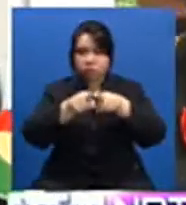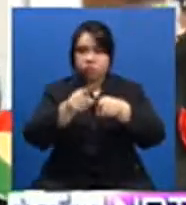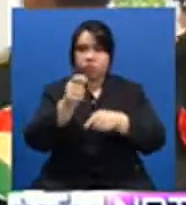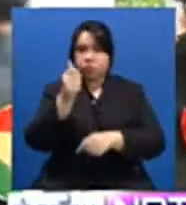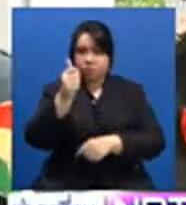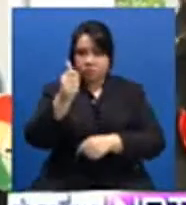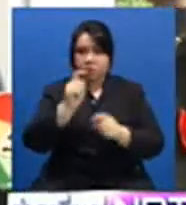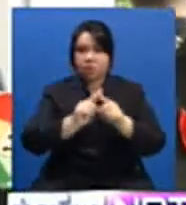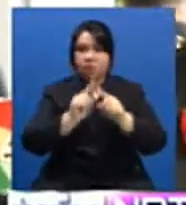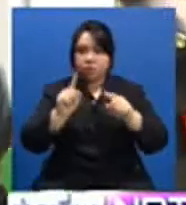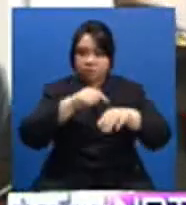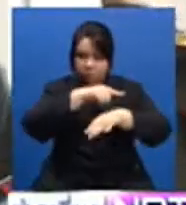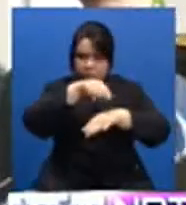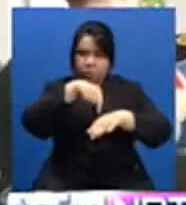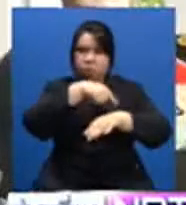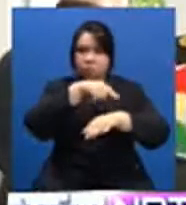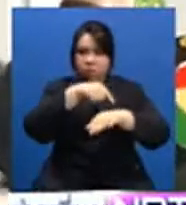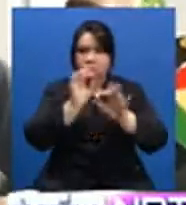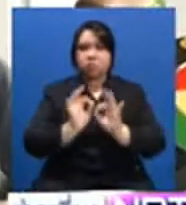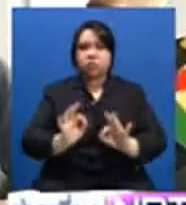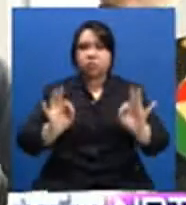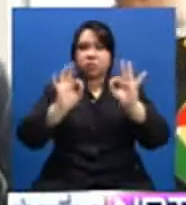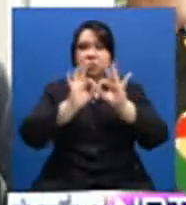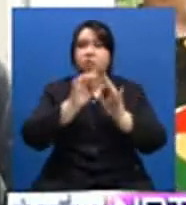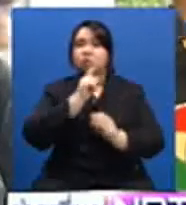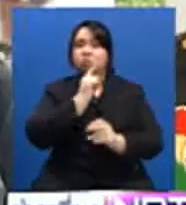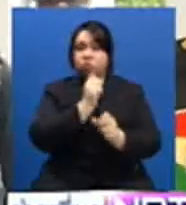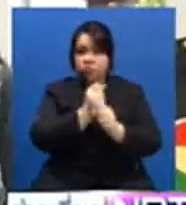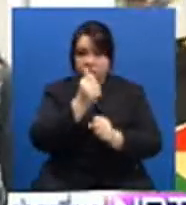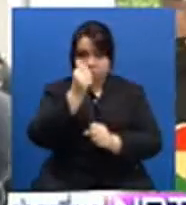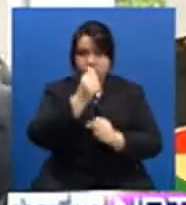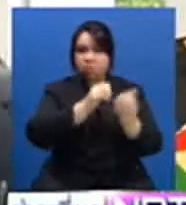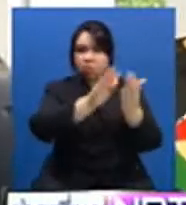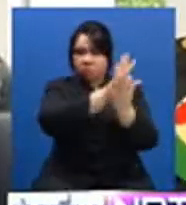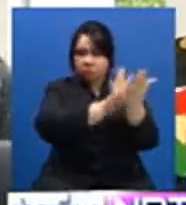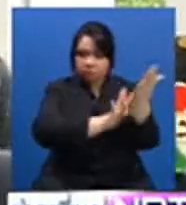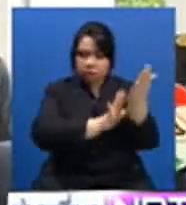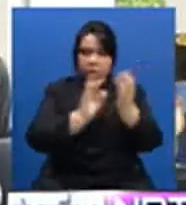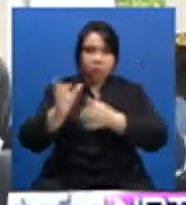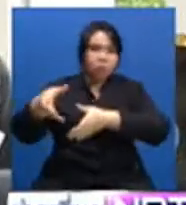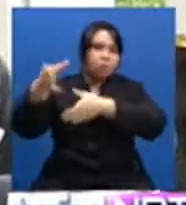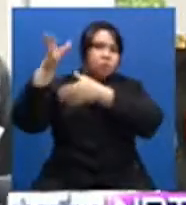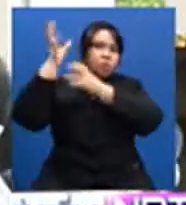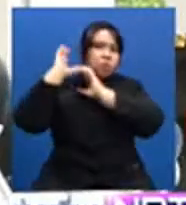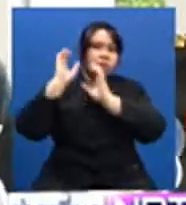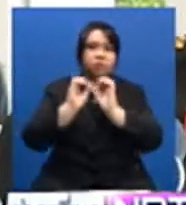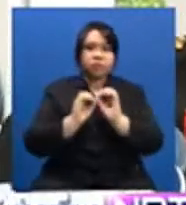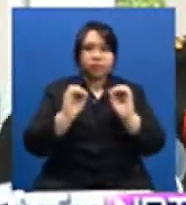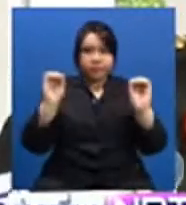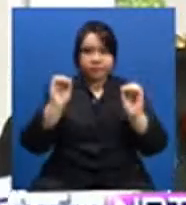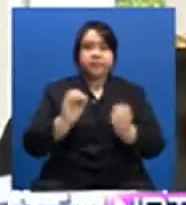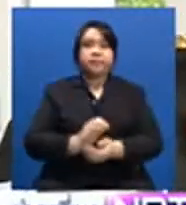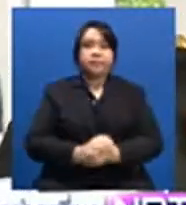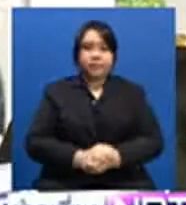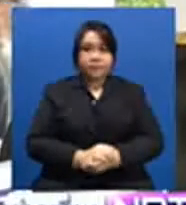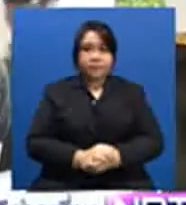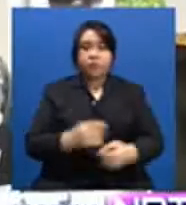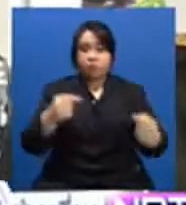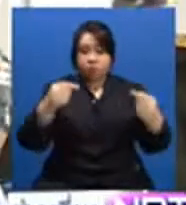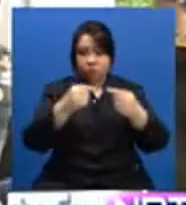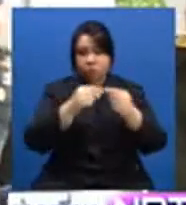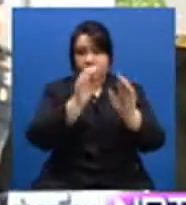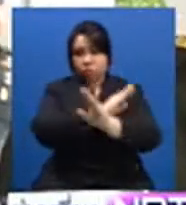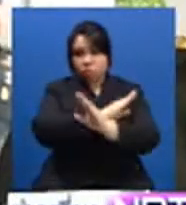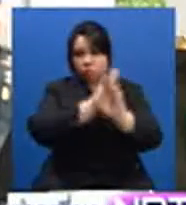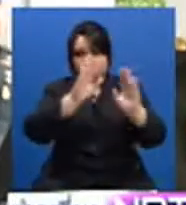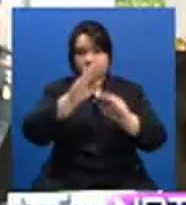จะต้องใช้เวลาหากสามารถทำได้จะทำให้ประเทศไม่ต้องกลับไปอยู่ที่จุดเดิมอีกส่วนการยกเลิกกฎอัยการศึ